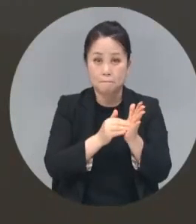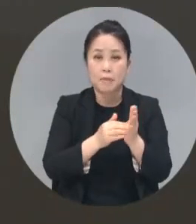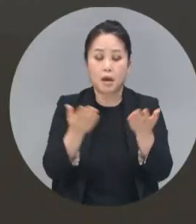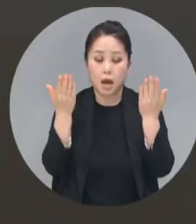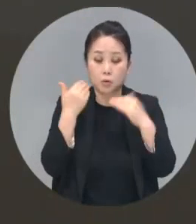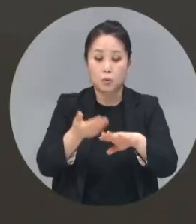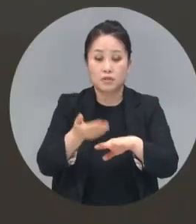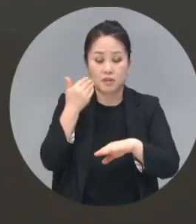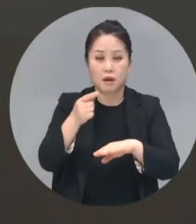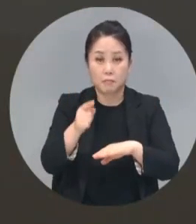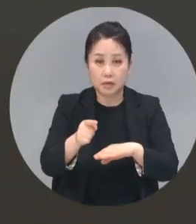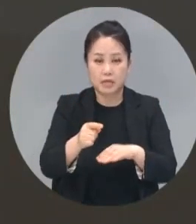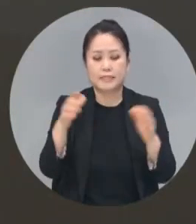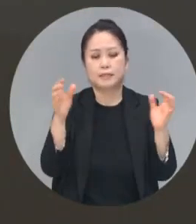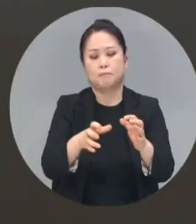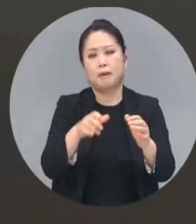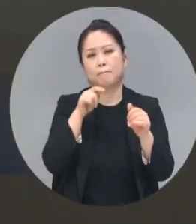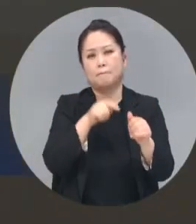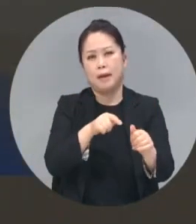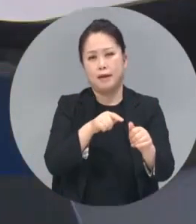이른바 집합을 시킨 겁니다.